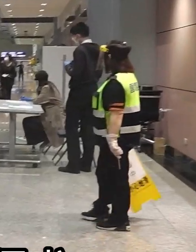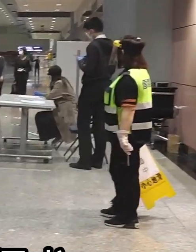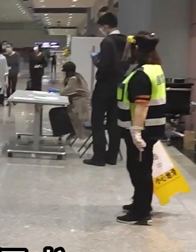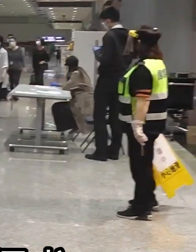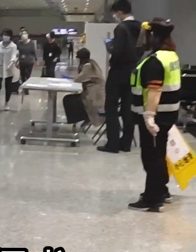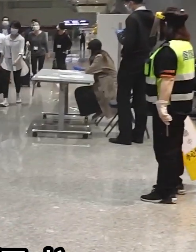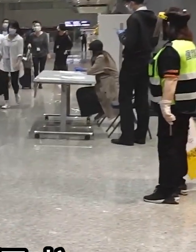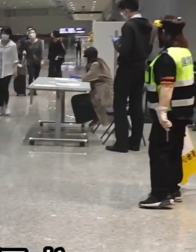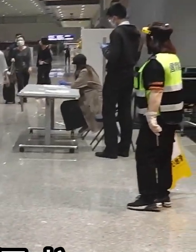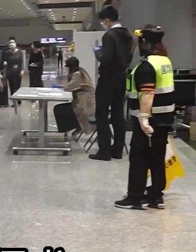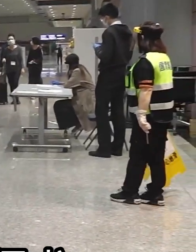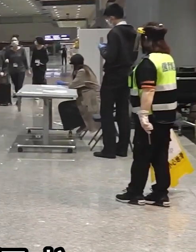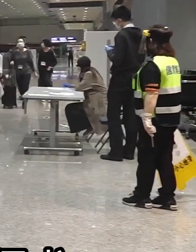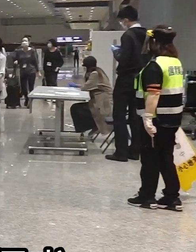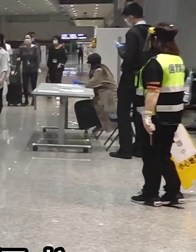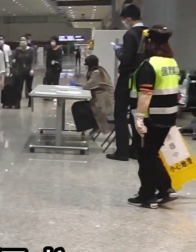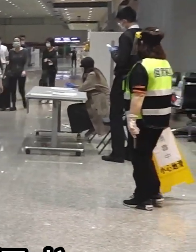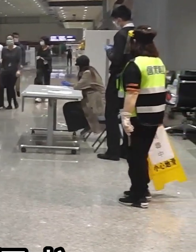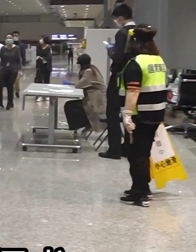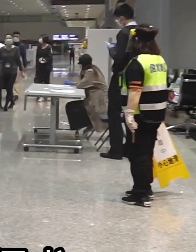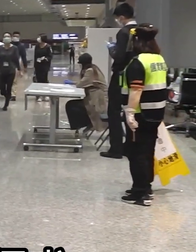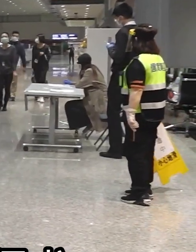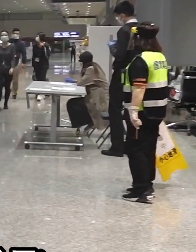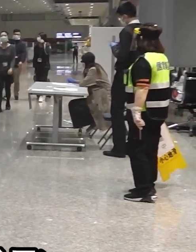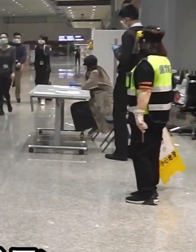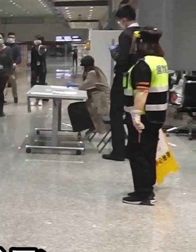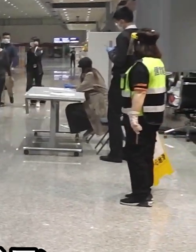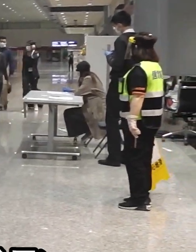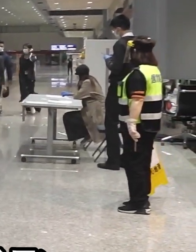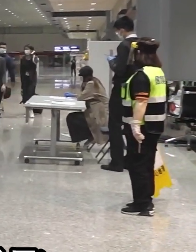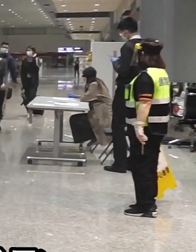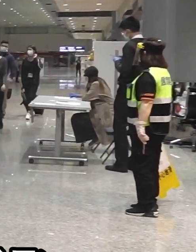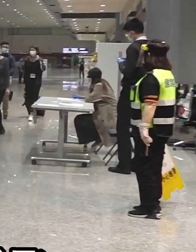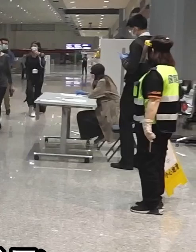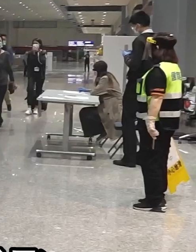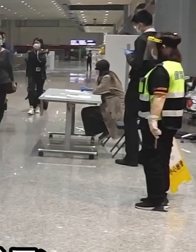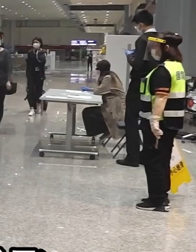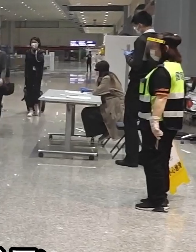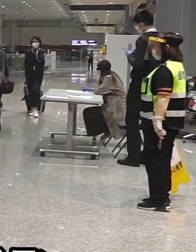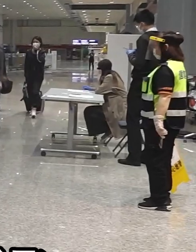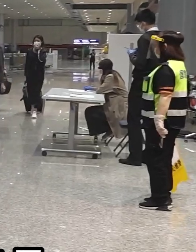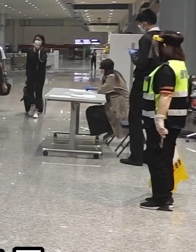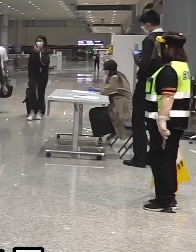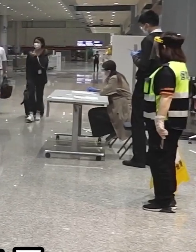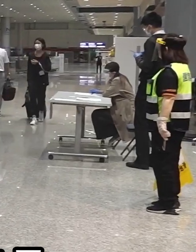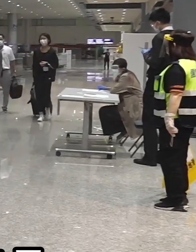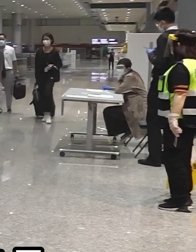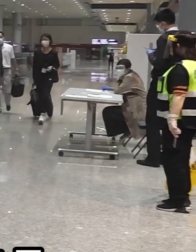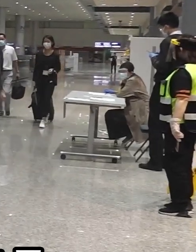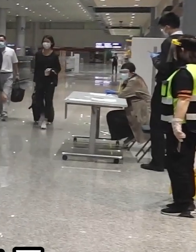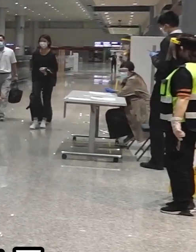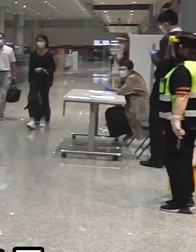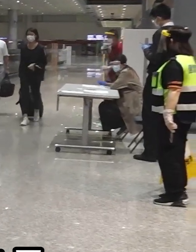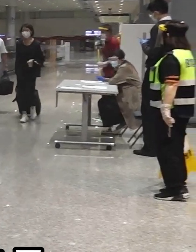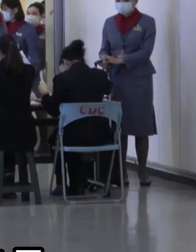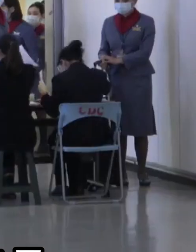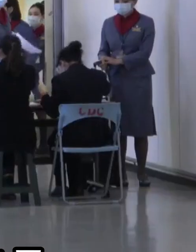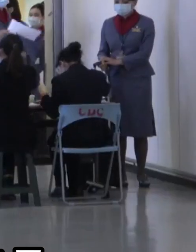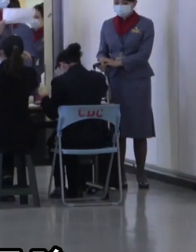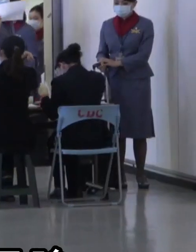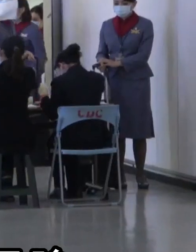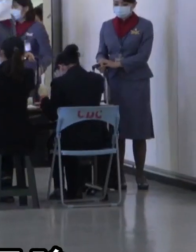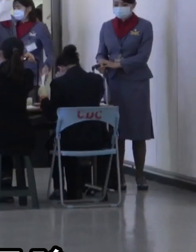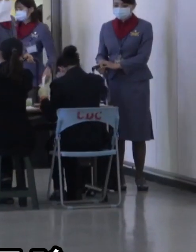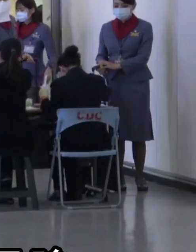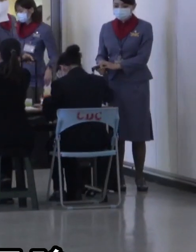在基准这边大概其实是两个啦，一个是在这种连续派飞，那是不是有对其他的机组